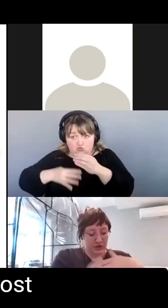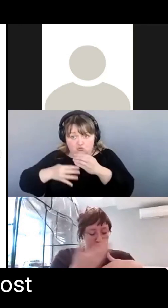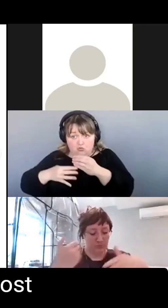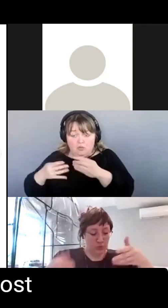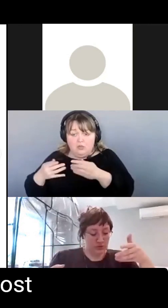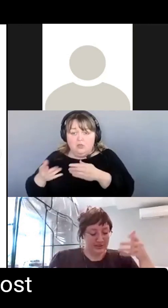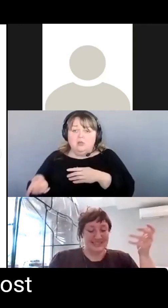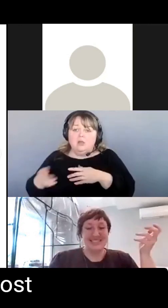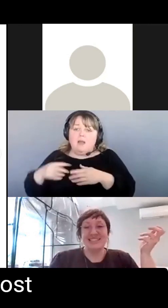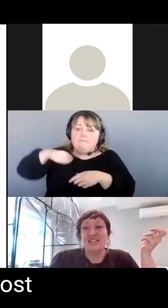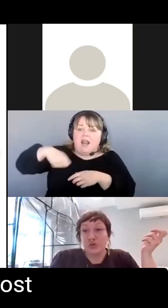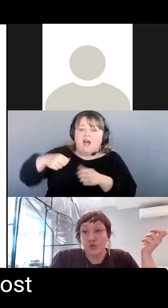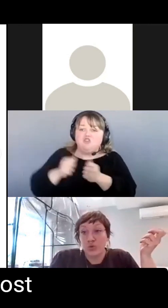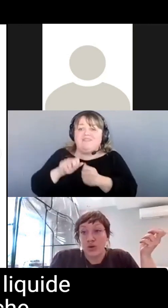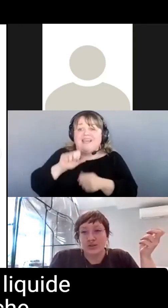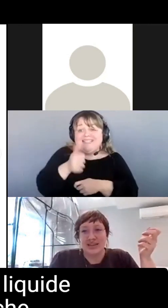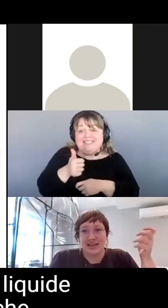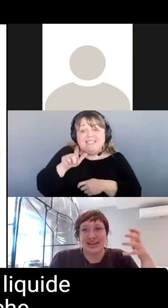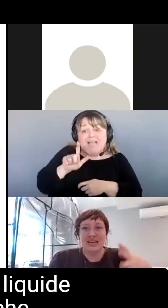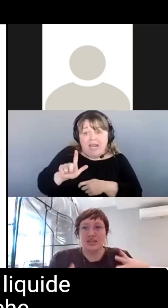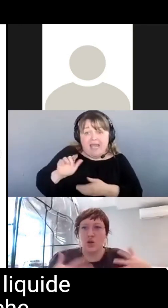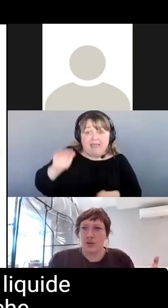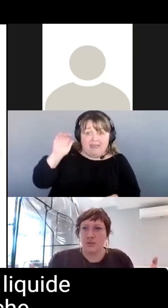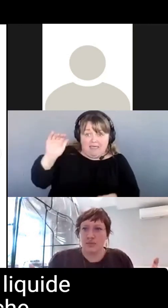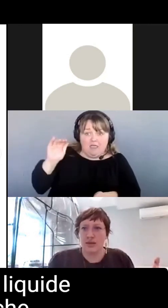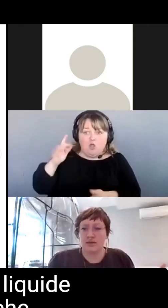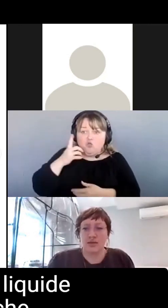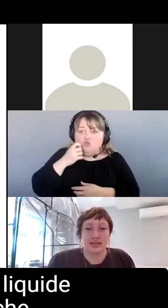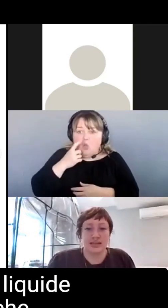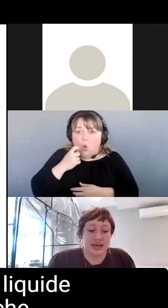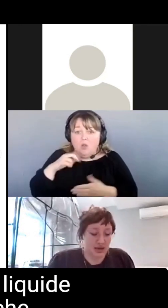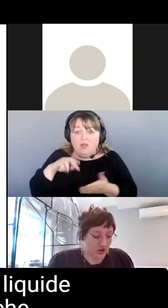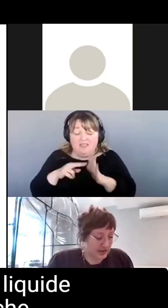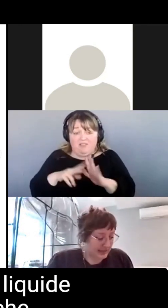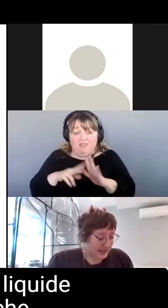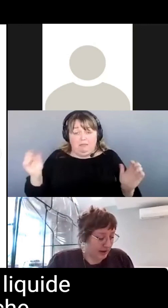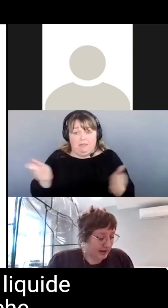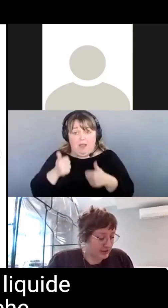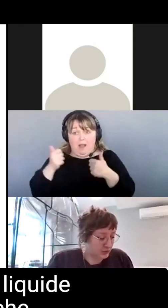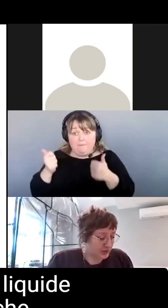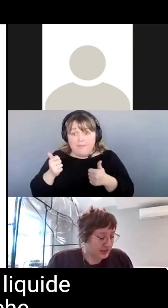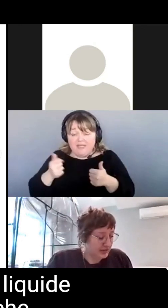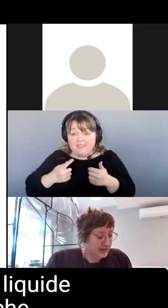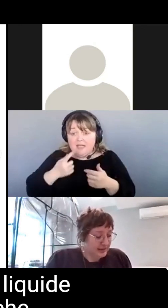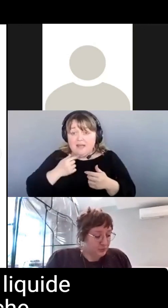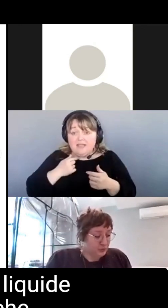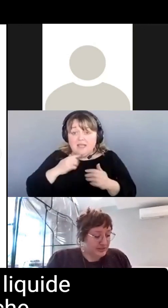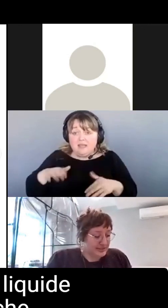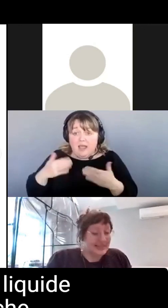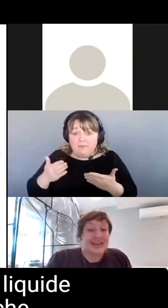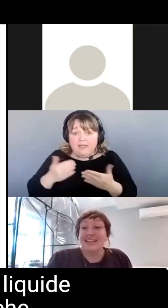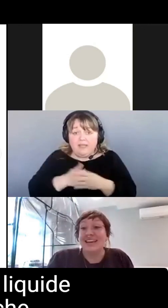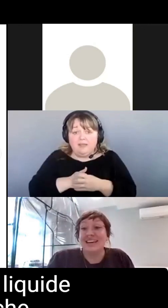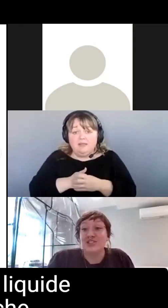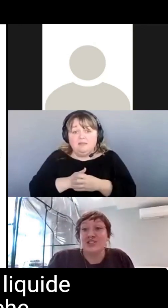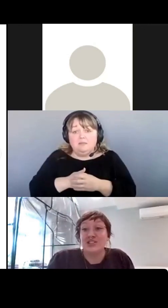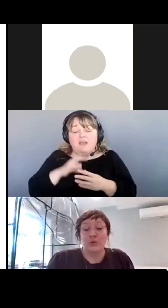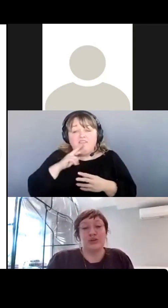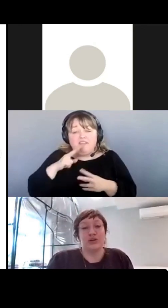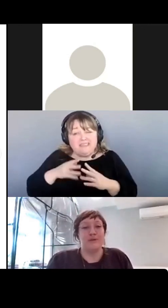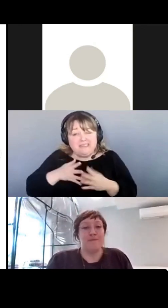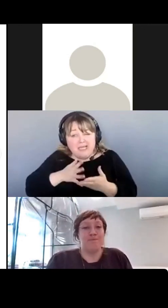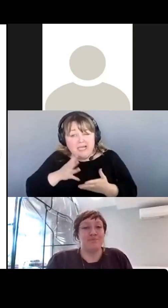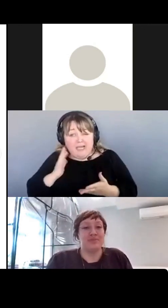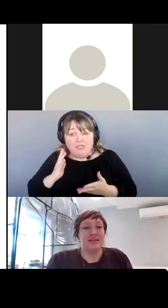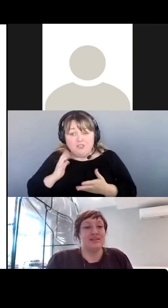compost pour 10 litres d'eau. Alors, ça crée énormément d'engrais liquides par la suite. Puis, c'est très, très riche.